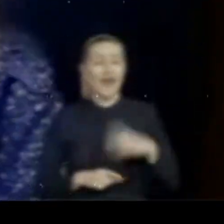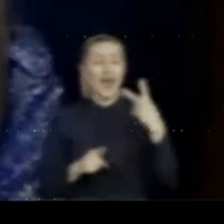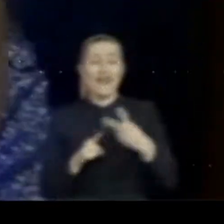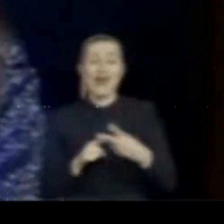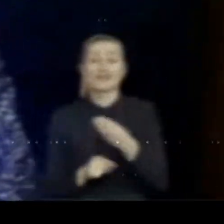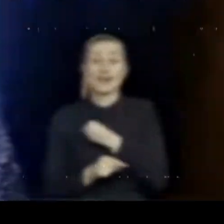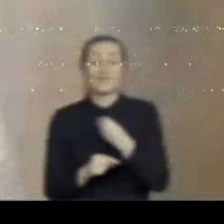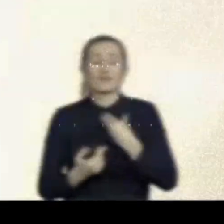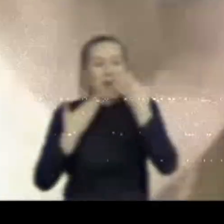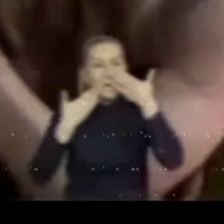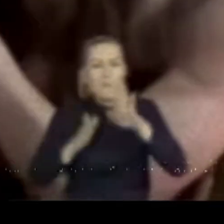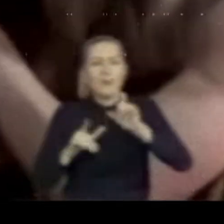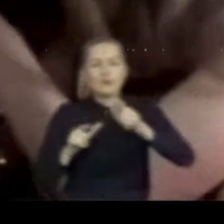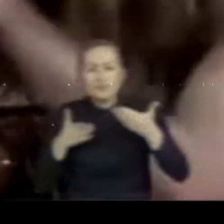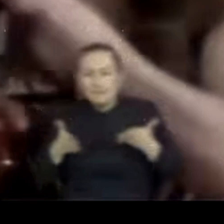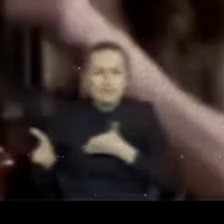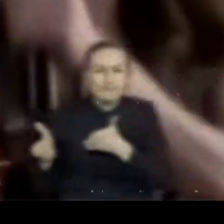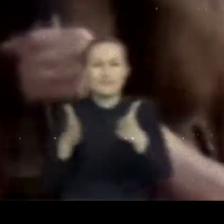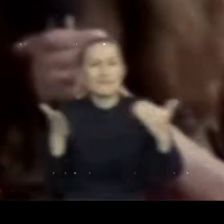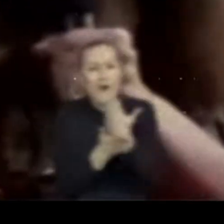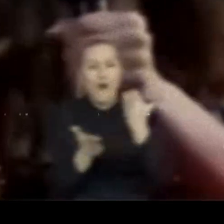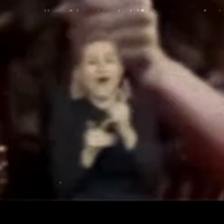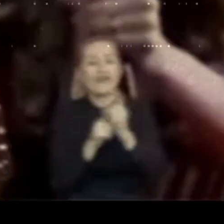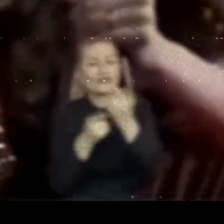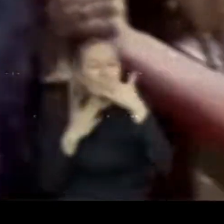Telewizja Polska wyznacza trendy i kreuje gwiazdy.